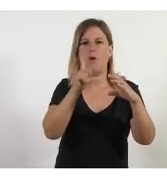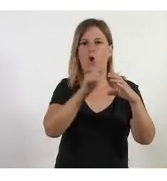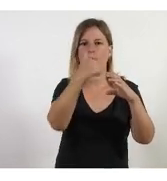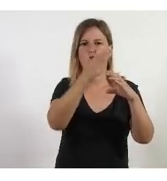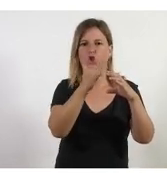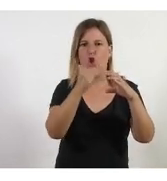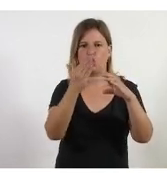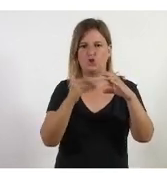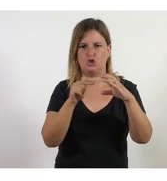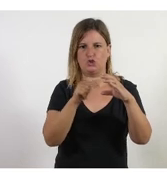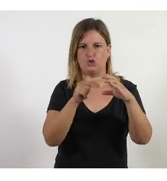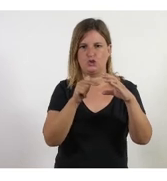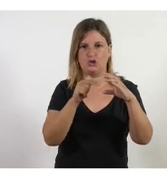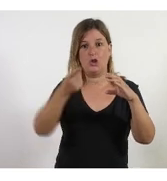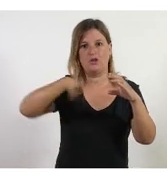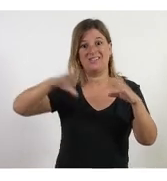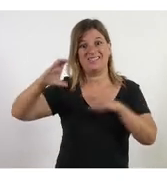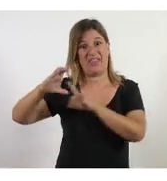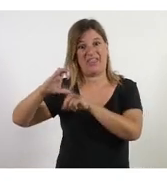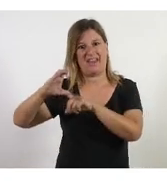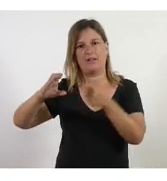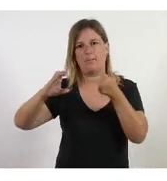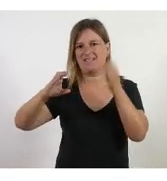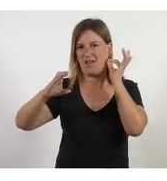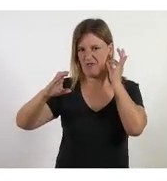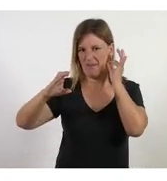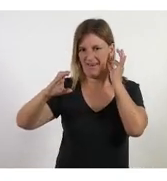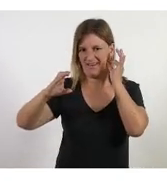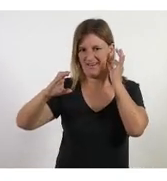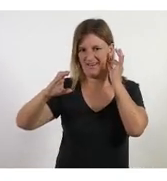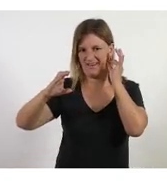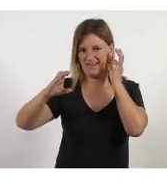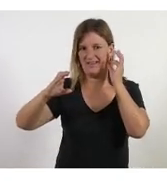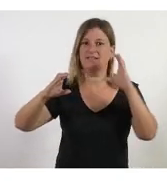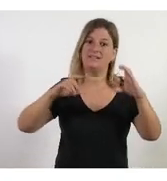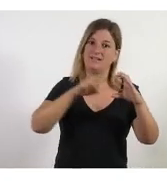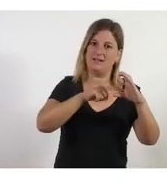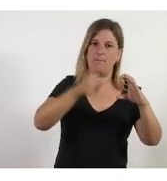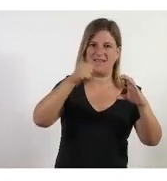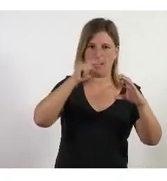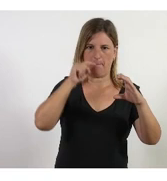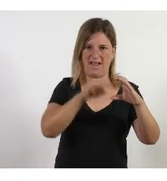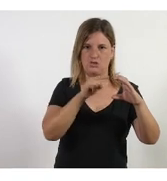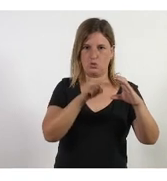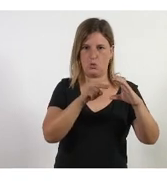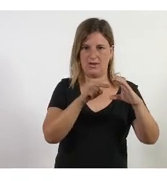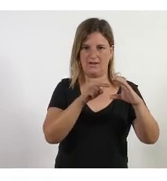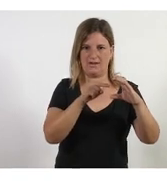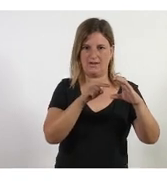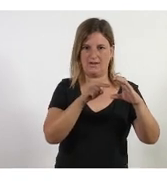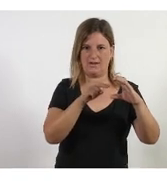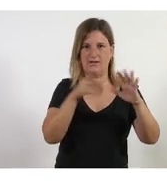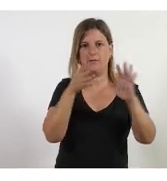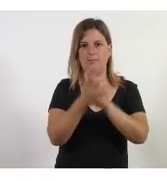que és més del femení. L'hemisferi esquerre el que fa és veure la realitat fraccionada. Llavors diem, aquests són blancs i